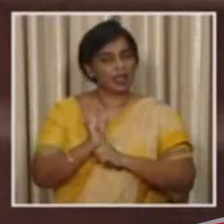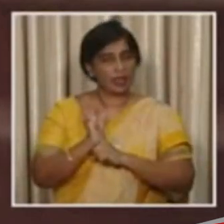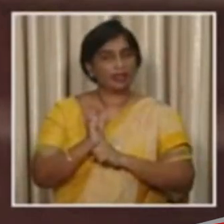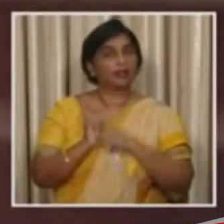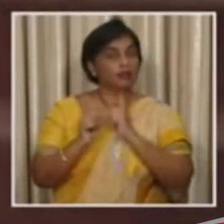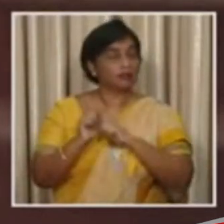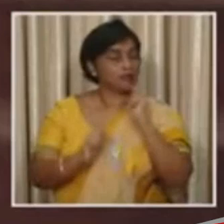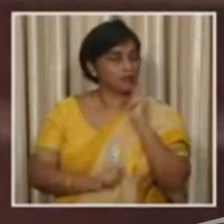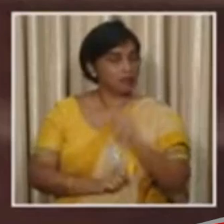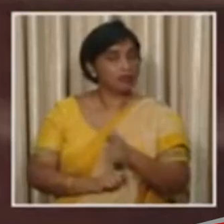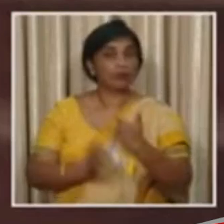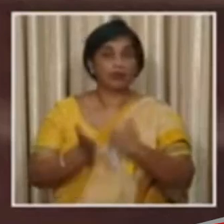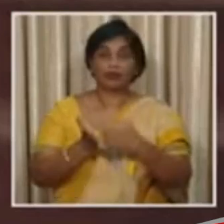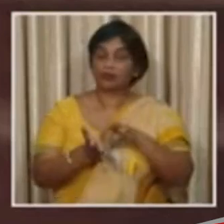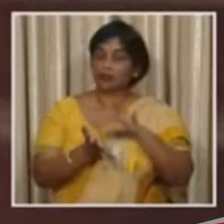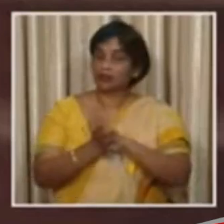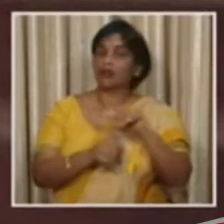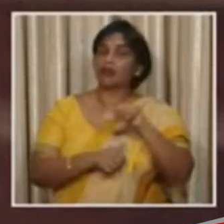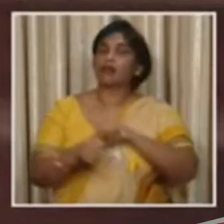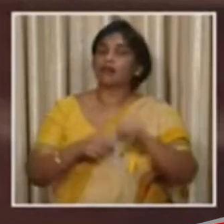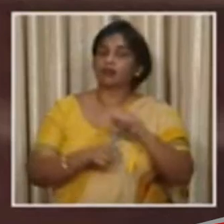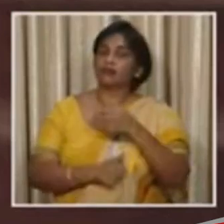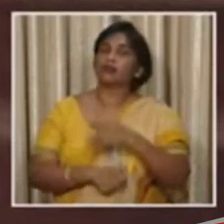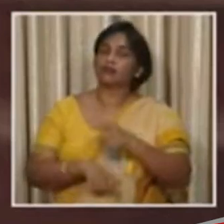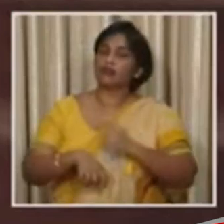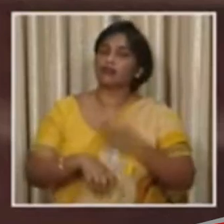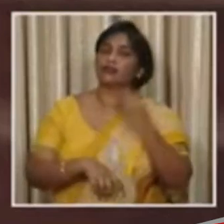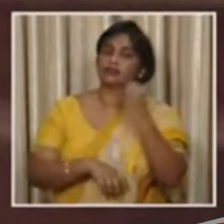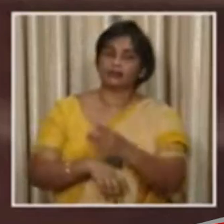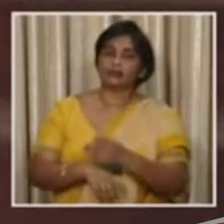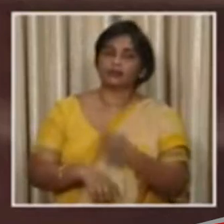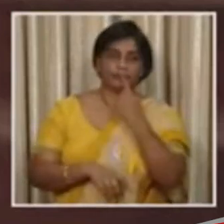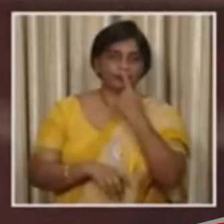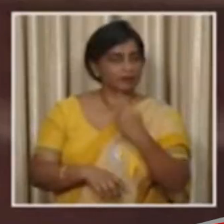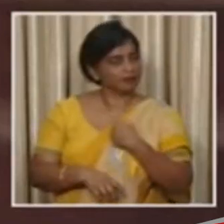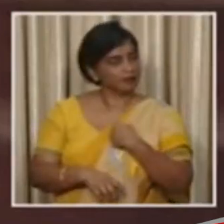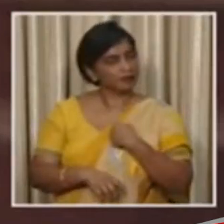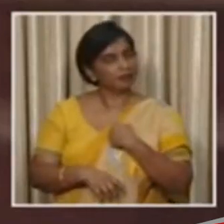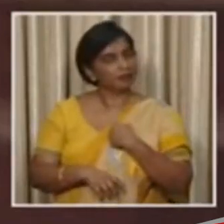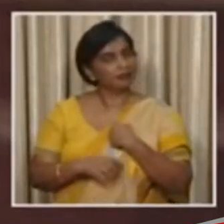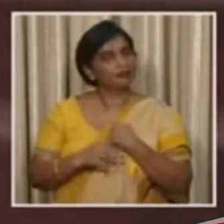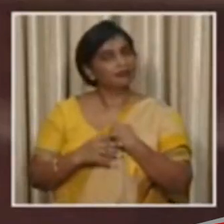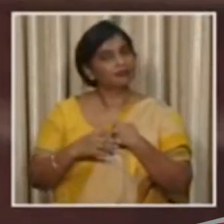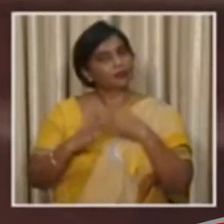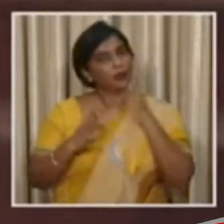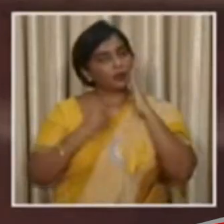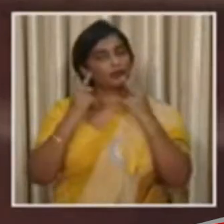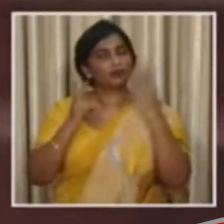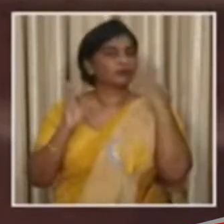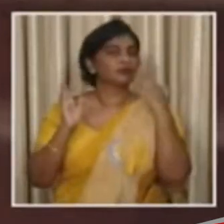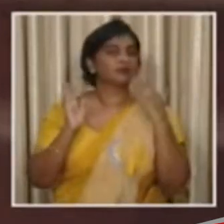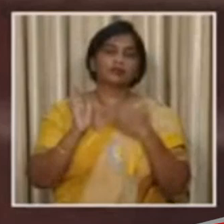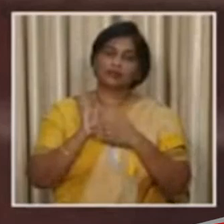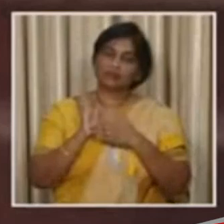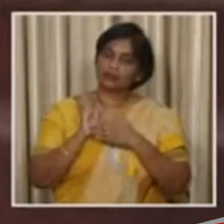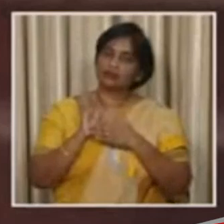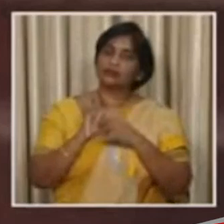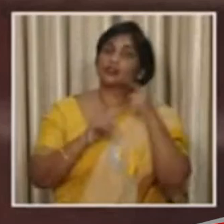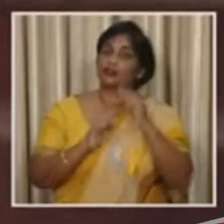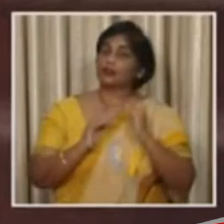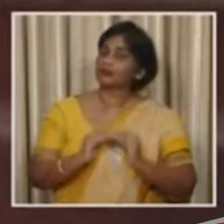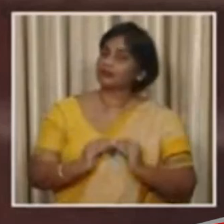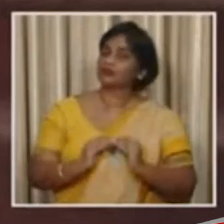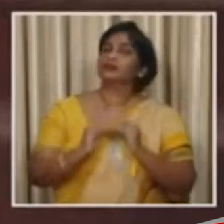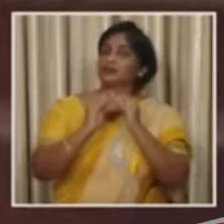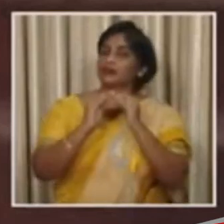ගෙවන රෙජිස්ටර්ඩ් ආයතන වලට අපි මේ අවස්ථාව ලබා දුන්නා. ඉතින් ඔබතුමා මගෙන් අහපු ප්‍රශ්නෙට මොනවාද සංචාර ක්ෂේත්‍රය සඳහා ඔවුන්ගේ ප්‍රගමණය